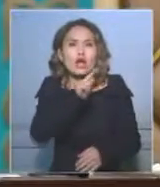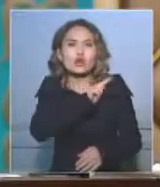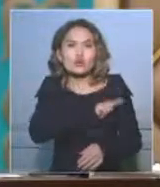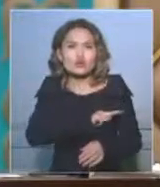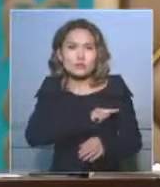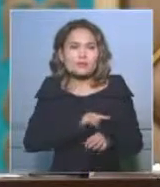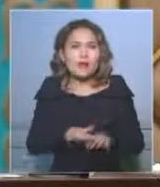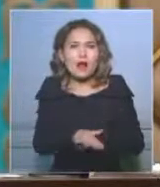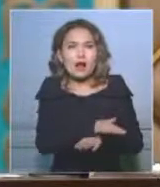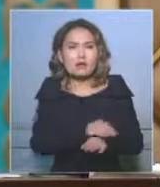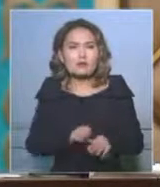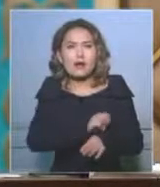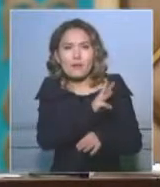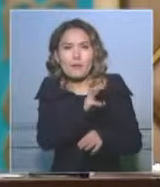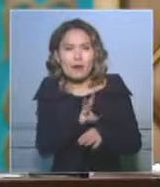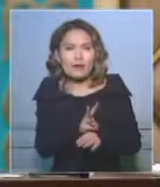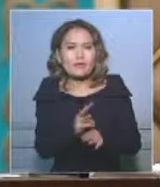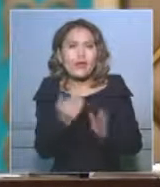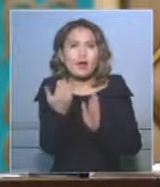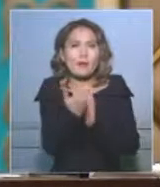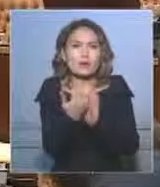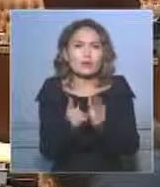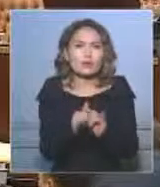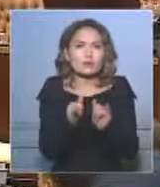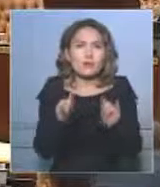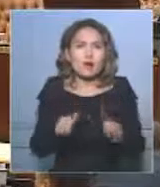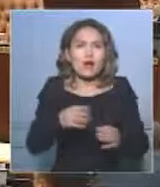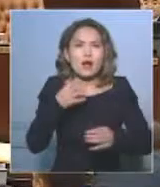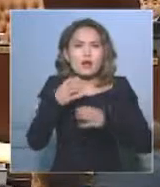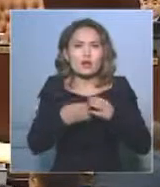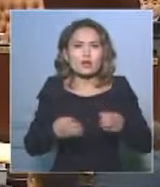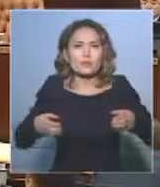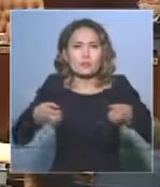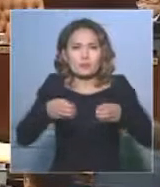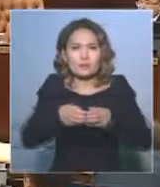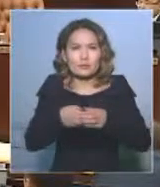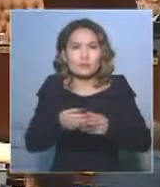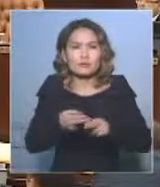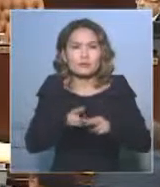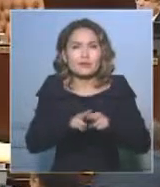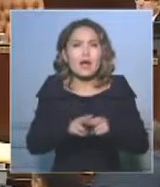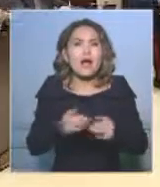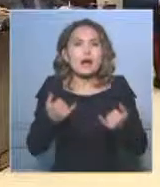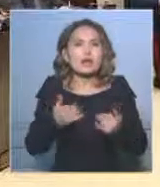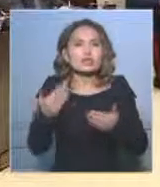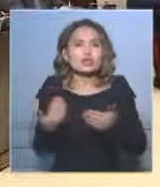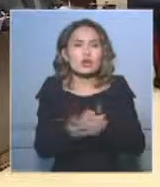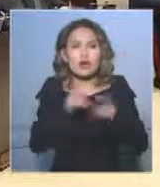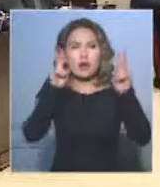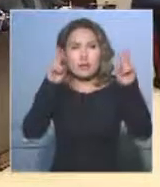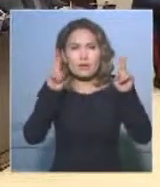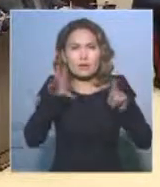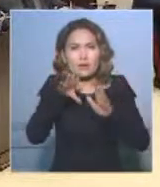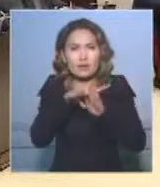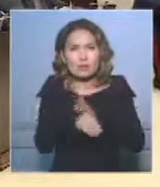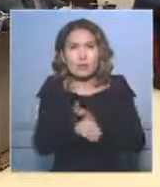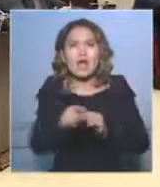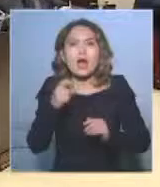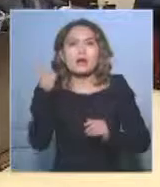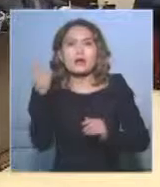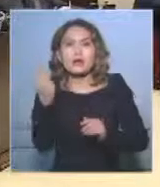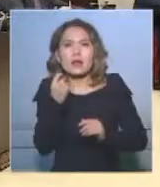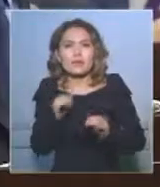нарығын құруға бағытталғанын атап өтті. Заң жобасын дайындау барысында халықаралық еңбек ұйымының негізгі қағидалары қаперге алынып,